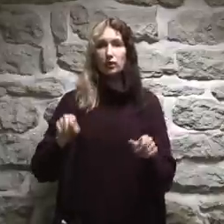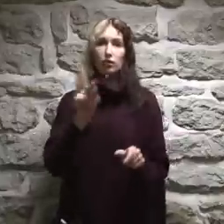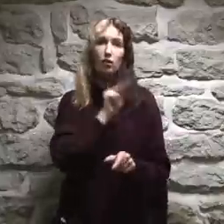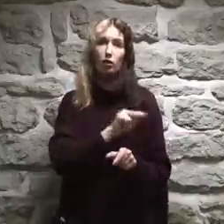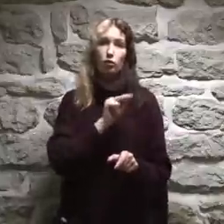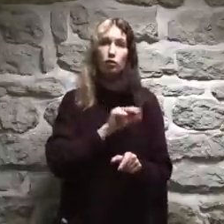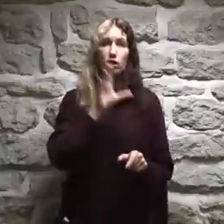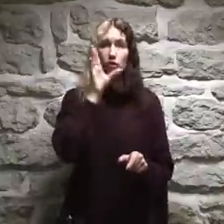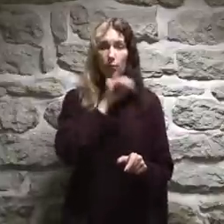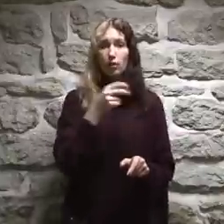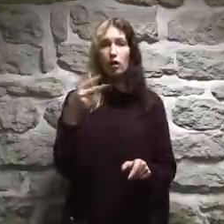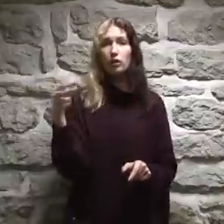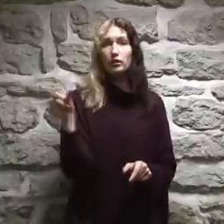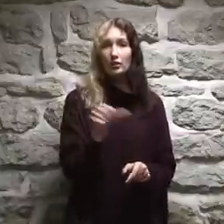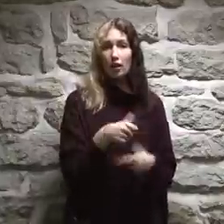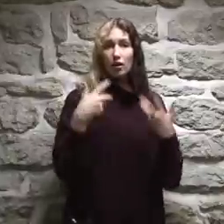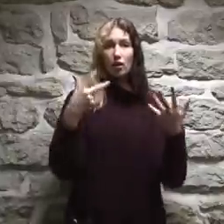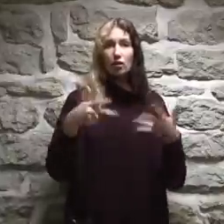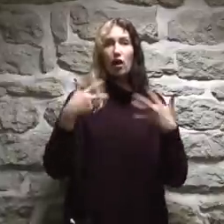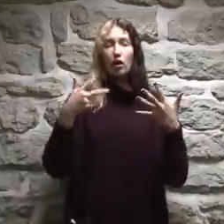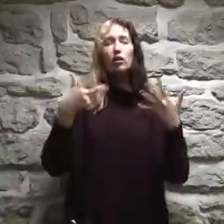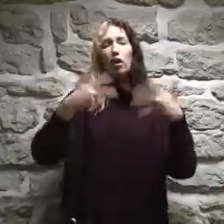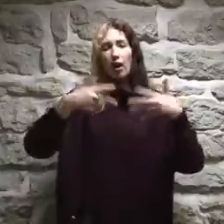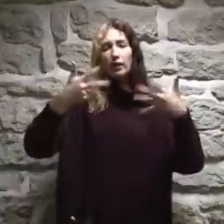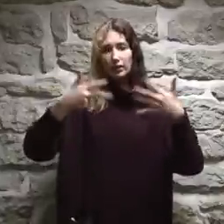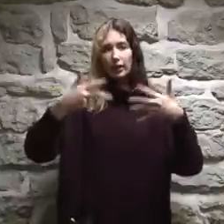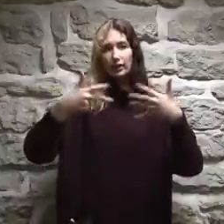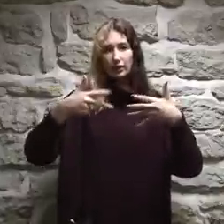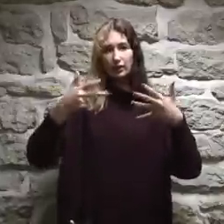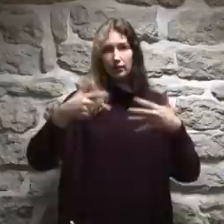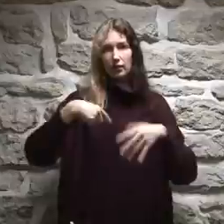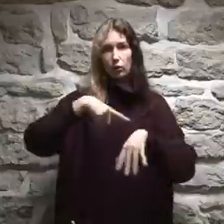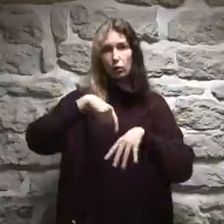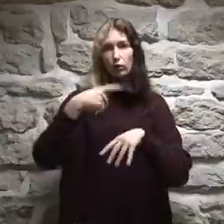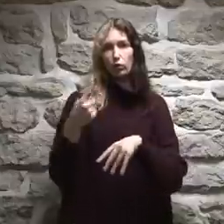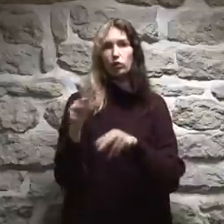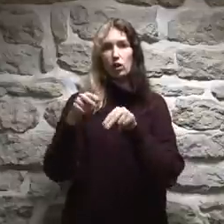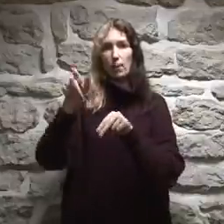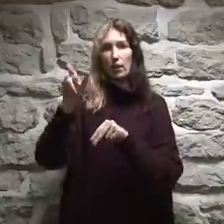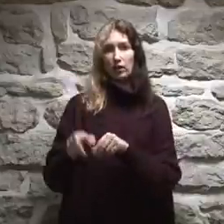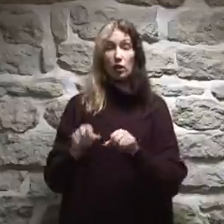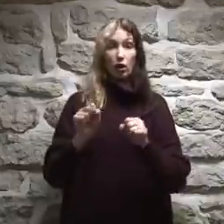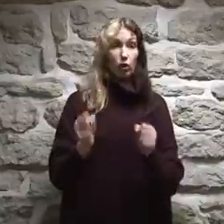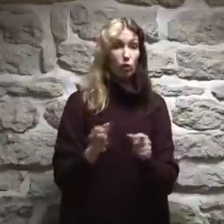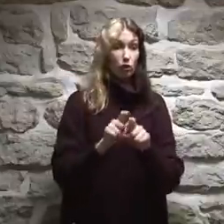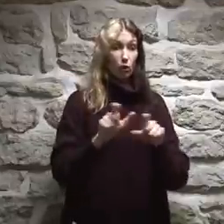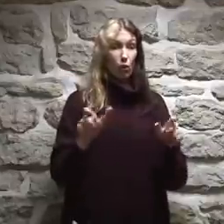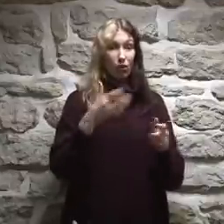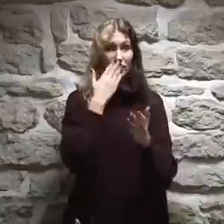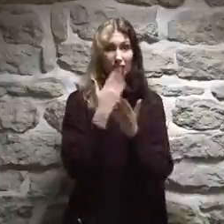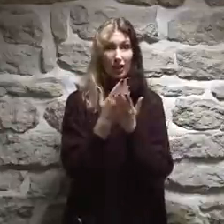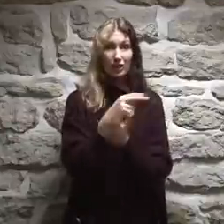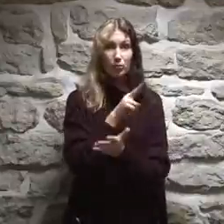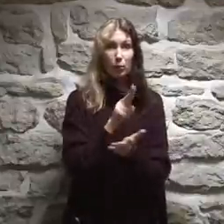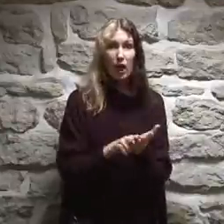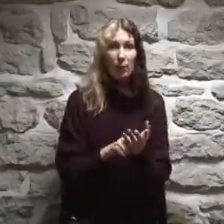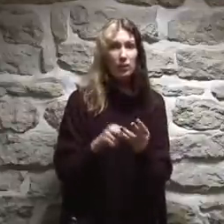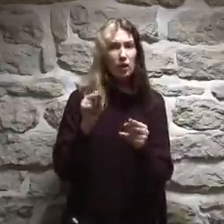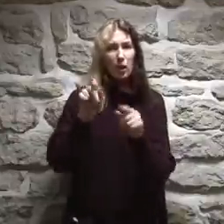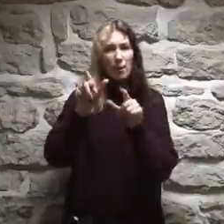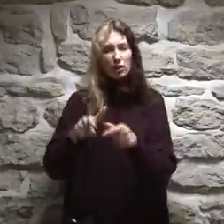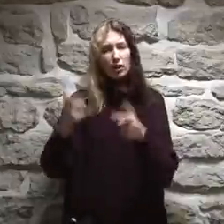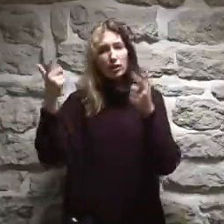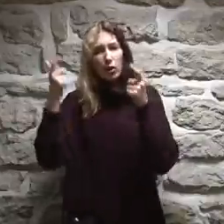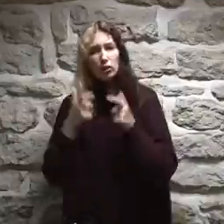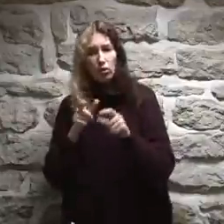2 nädalat ja 80 tundi ühte õpetajat, nii et kui koolides on probleem, et õpetaja on isolatsioonis või